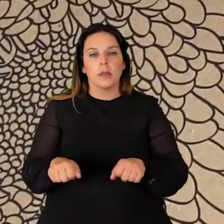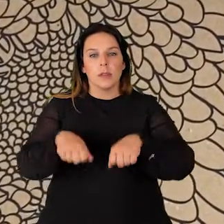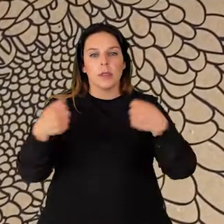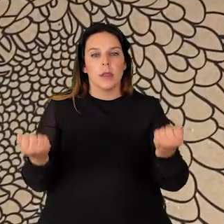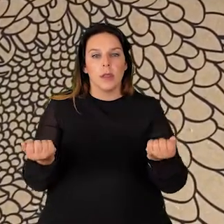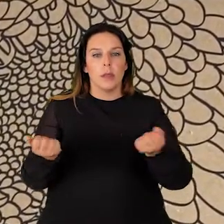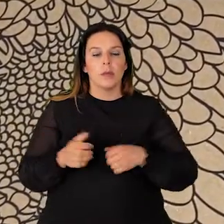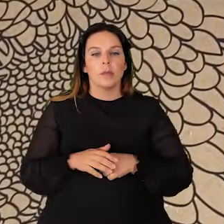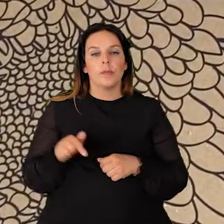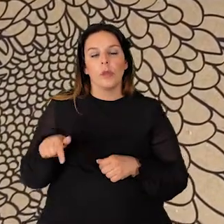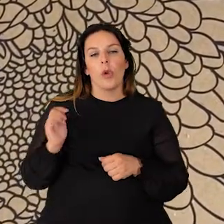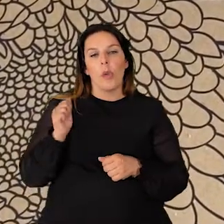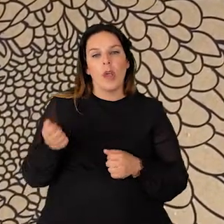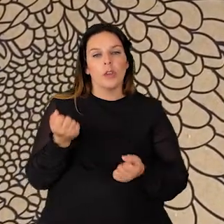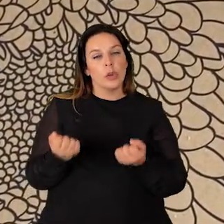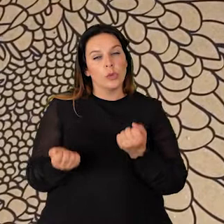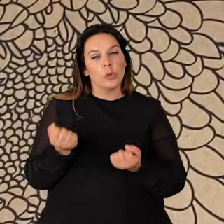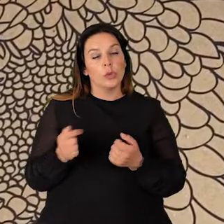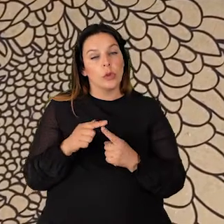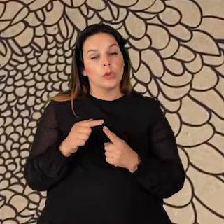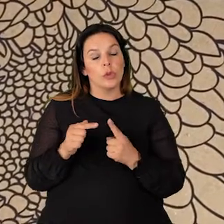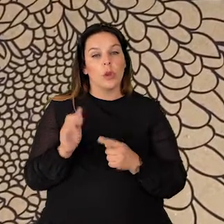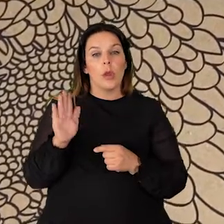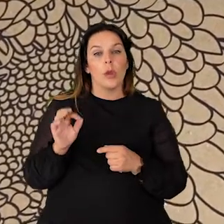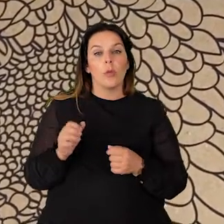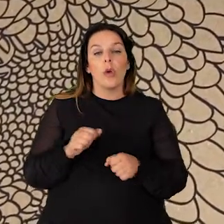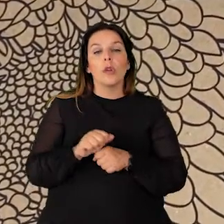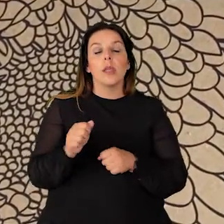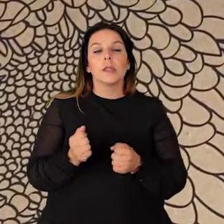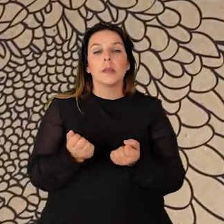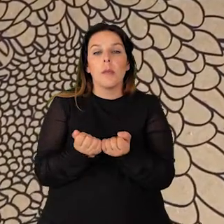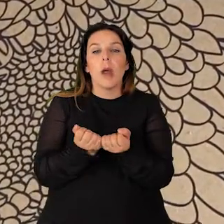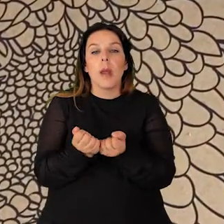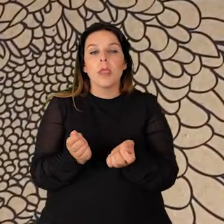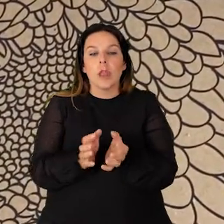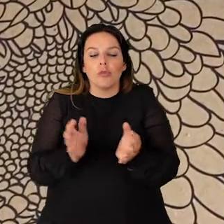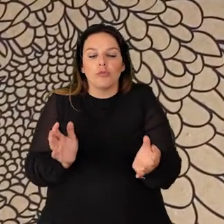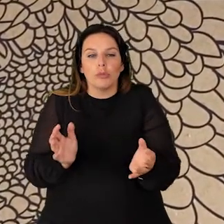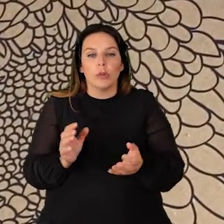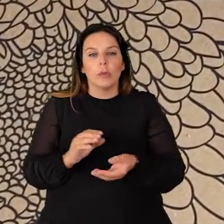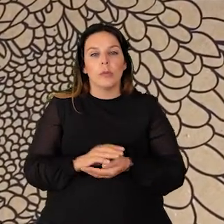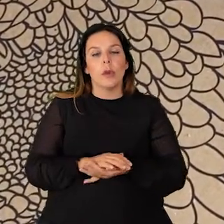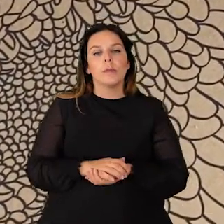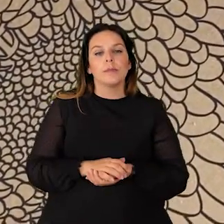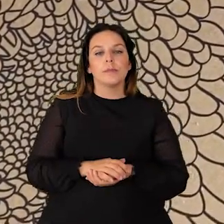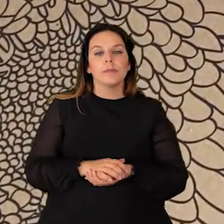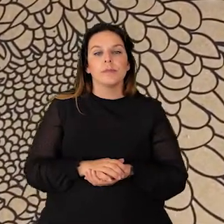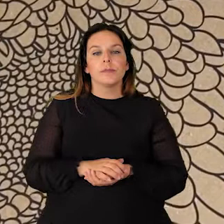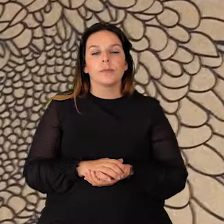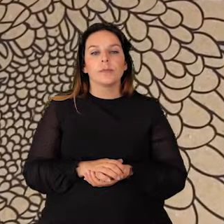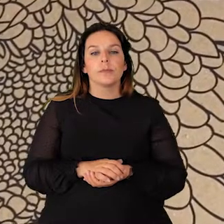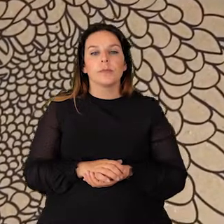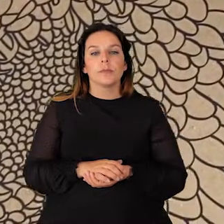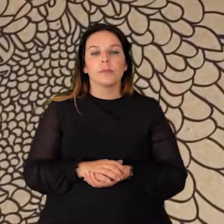tak i to będzie już troszeczkę trudniejsze bo mamy już tam grubą warstwę papieru i